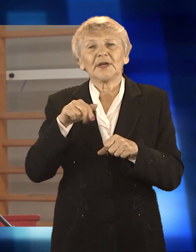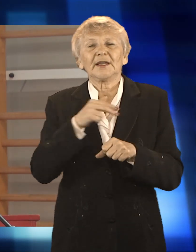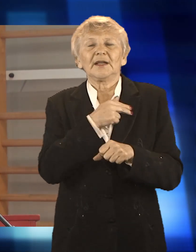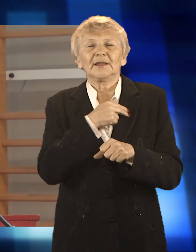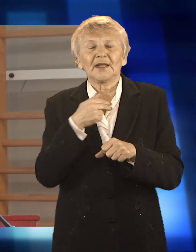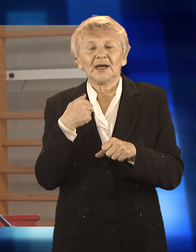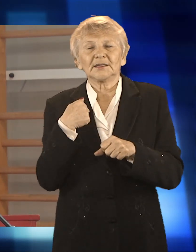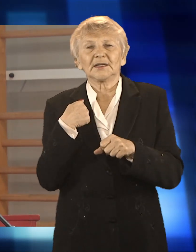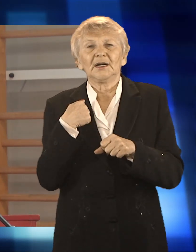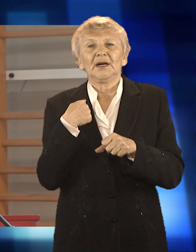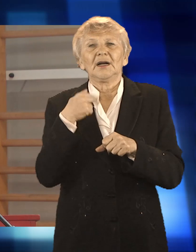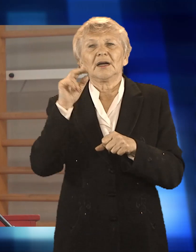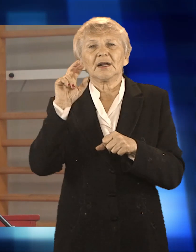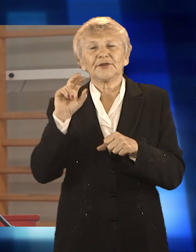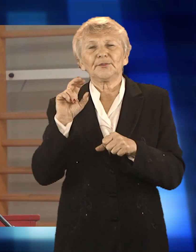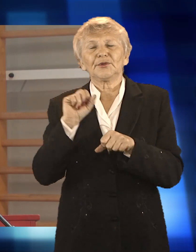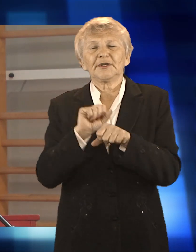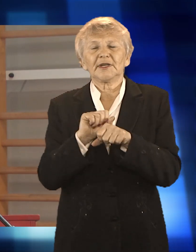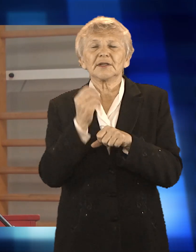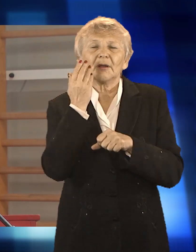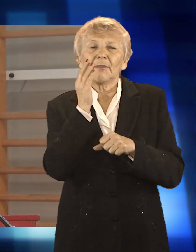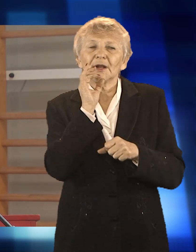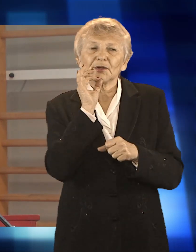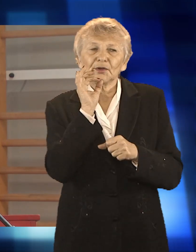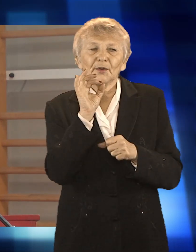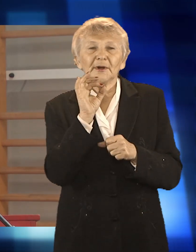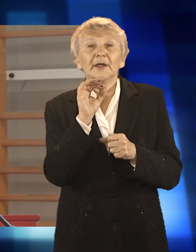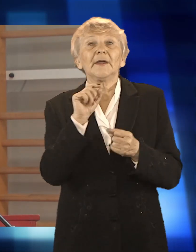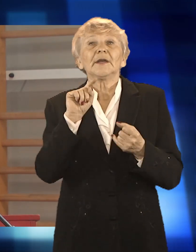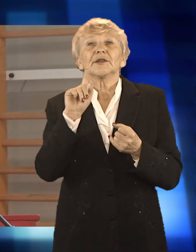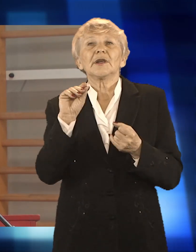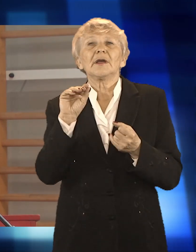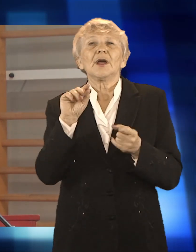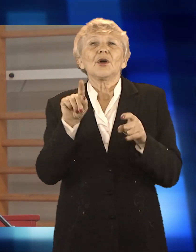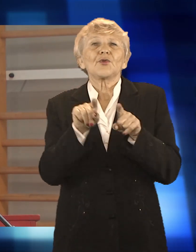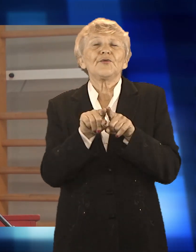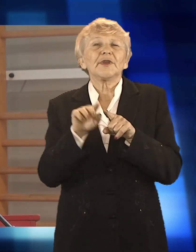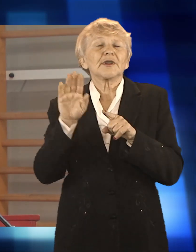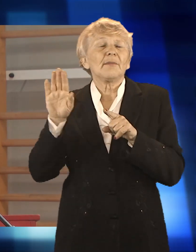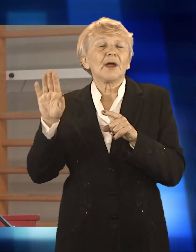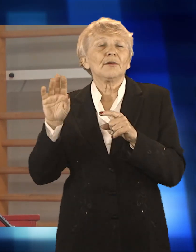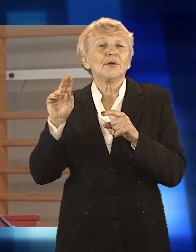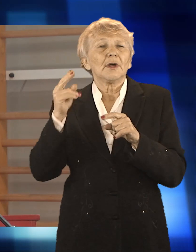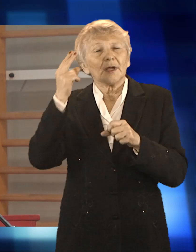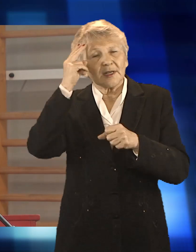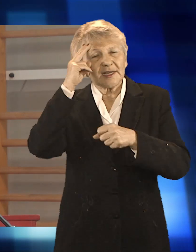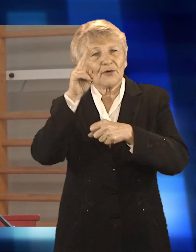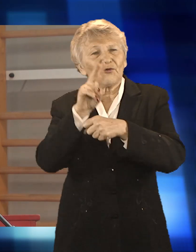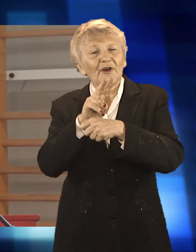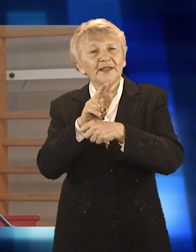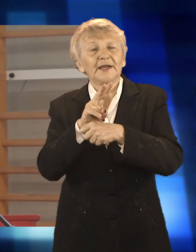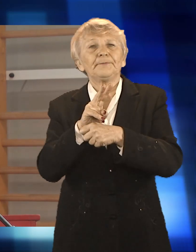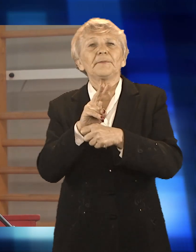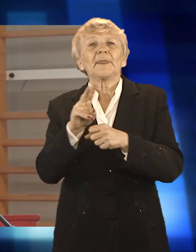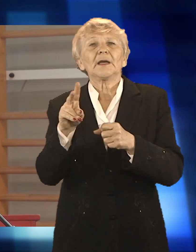firmy zewnętrzne, wskazało, że policja jest tą instytucją, która cieszy się największym zaufaniem społecznym. I to zaufanie nie